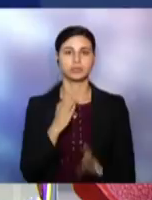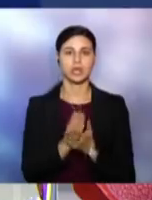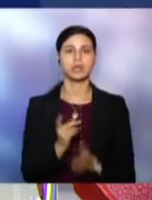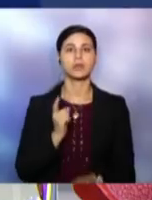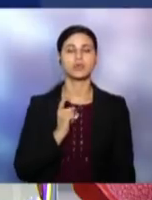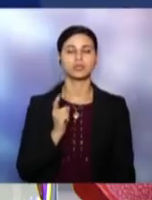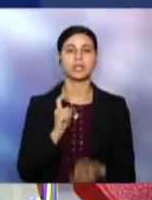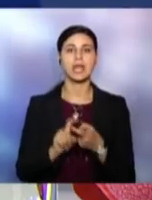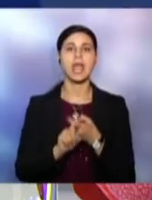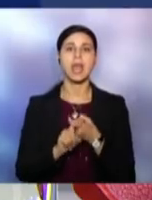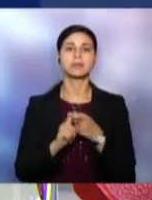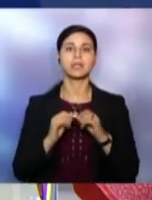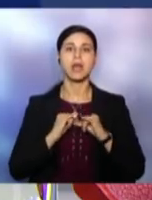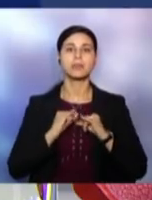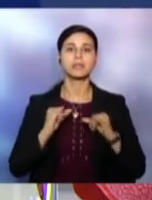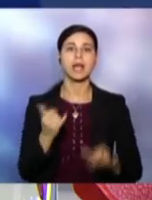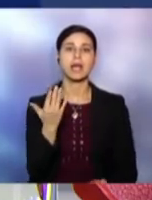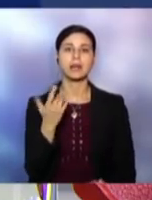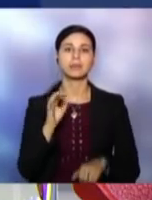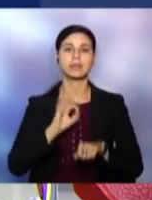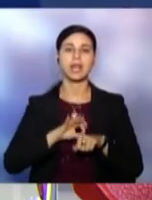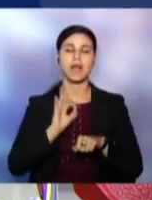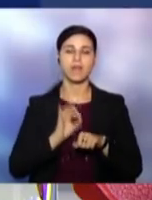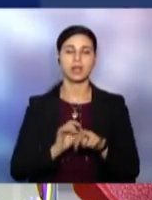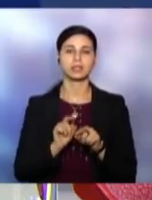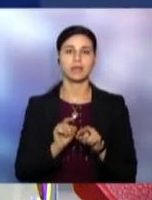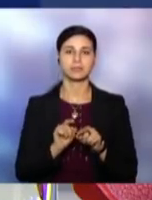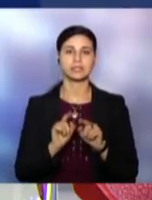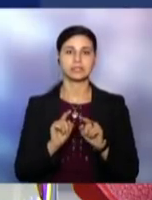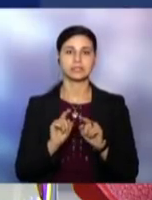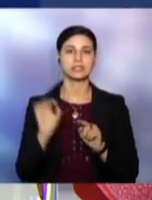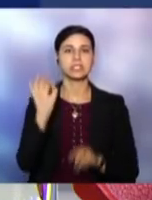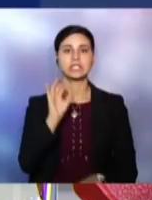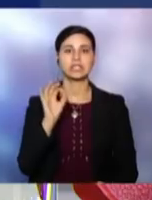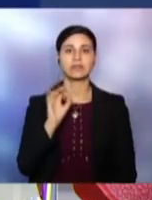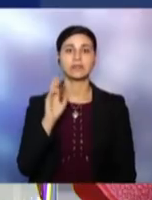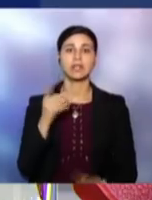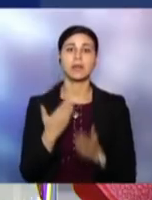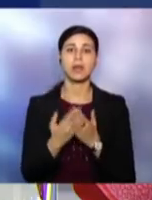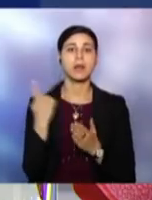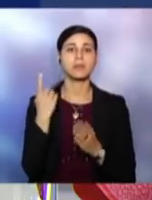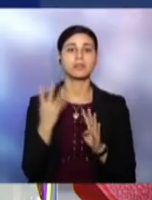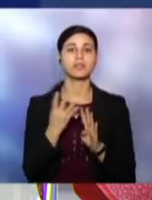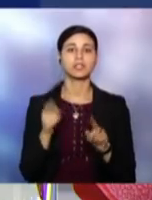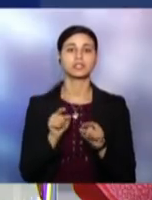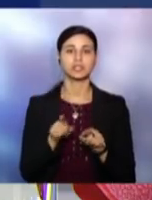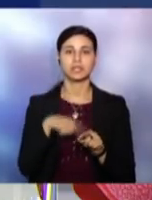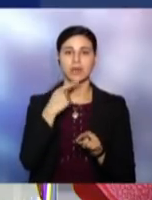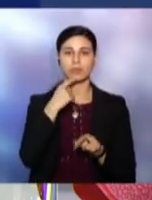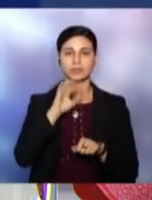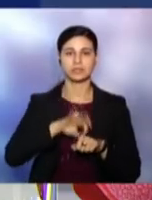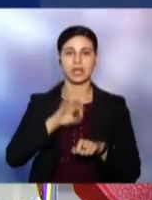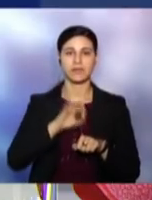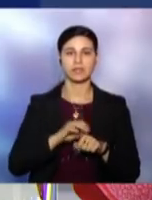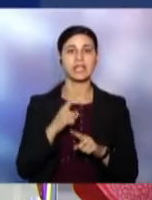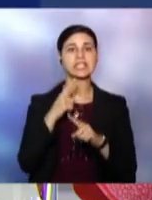მოსალოდნელ ეპიდემიასთან დაკავშირებით რამდენიმე დაავადების ირგვლივ და მათ შორის უპირველეს ყოვლისა ის გამოყოფს დაავადება